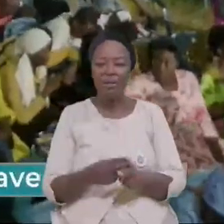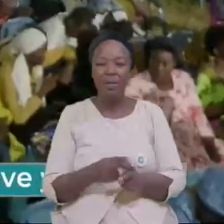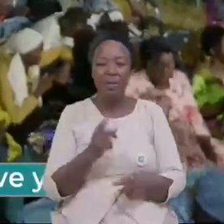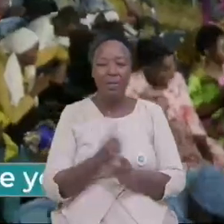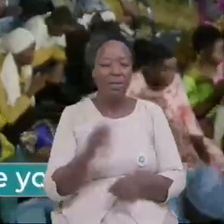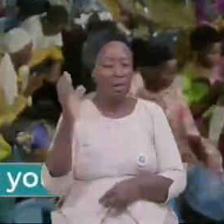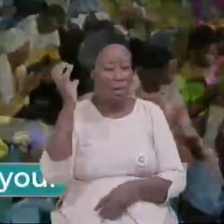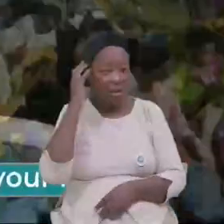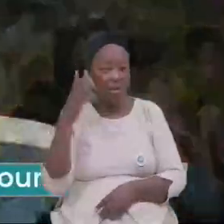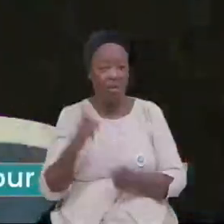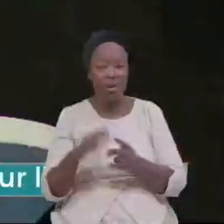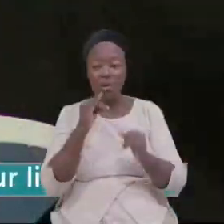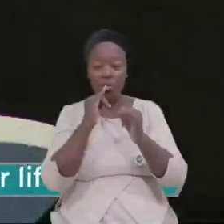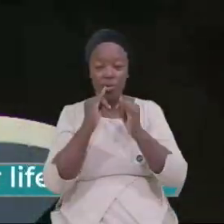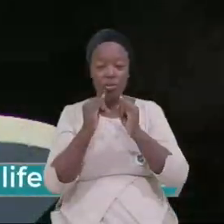Écoutez les instructions.